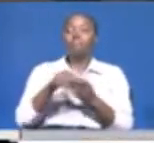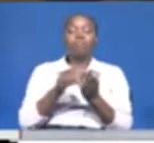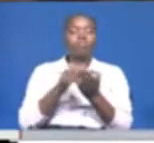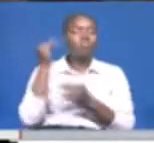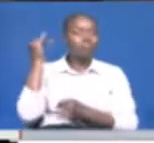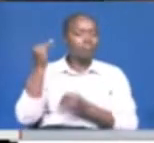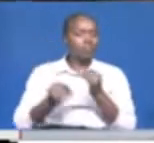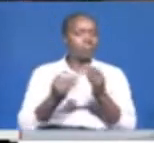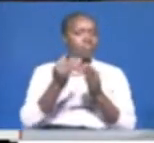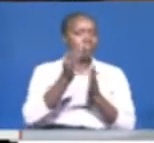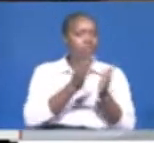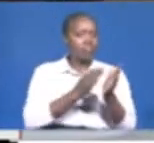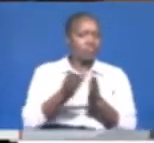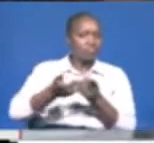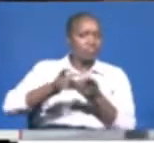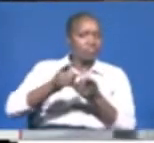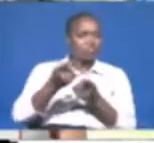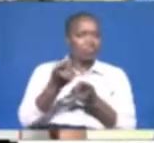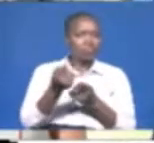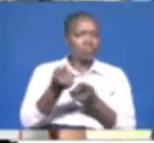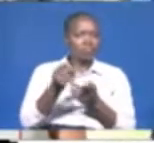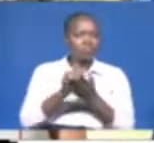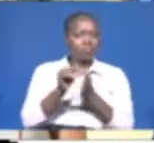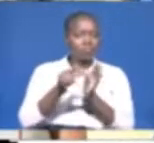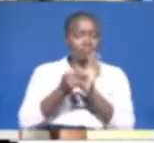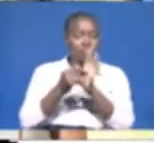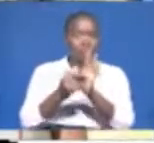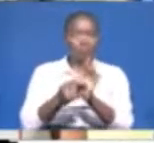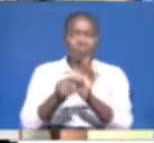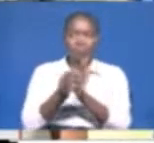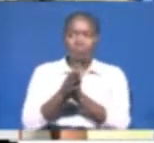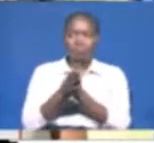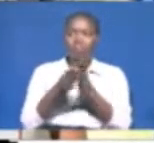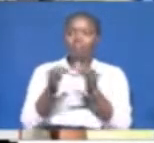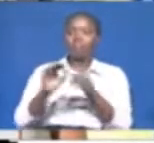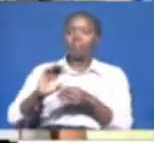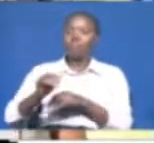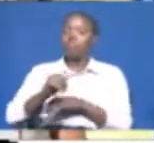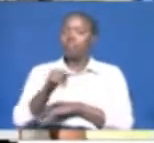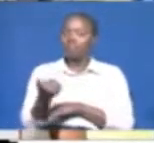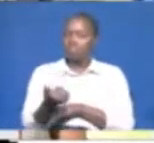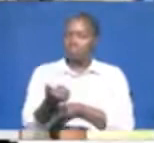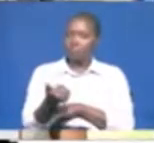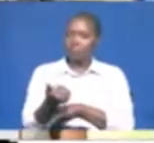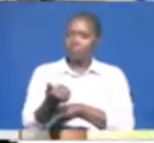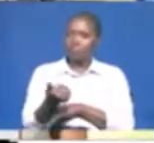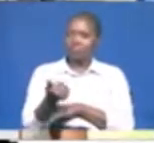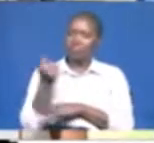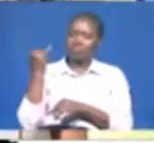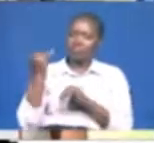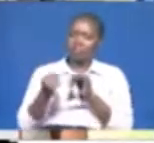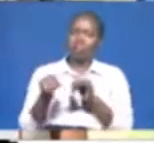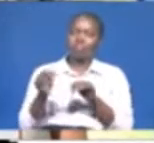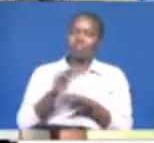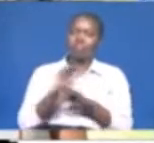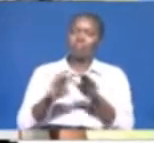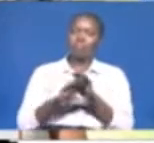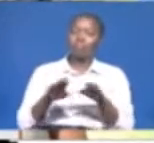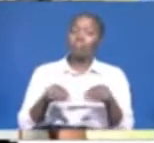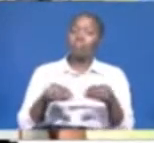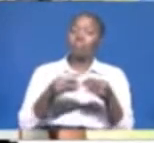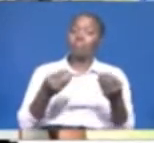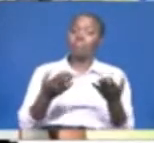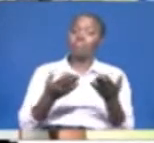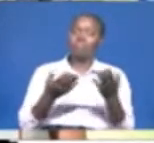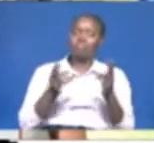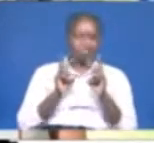na kuongezea mengine yatakayojitokeza. Tutaenda kwa hizo kaunti zingine na mwisho yale yote mmeleta tutaenda